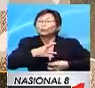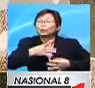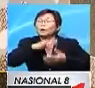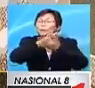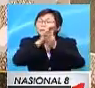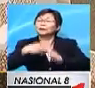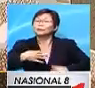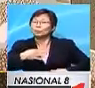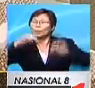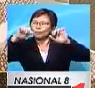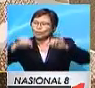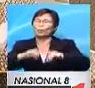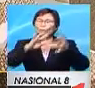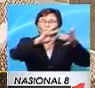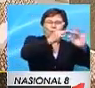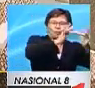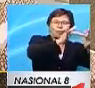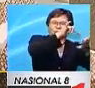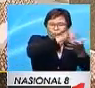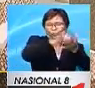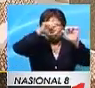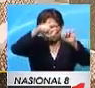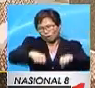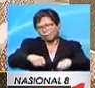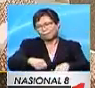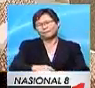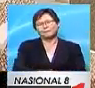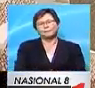sukarelawan boleh layari laman web